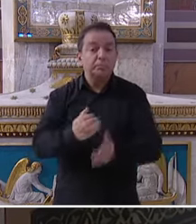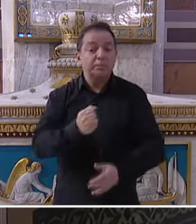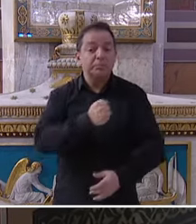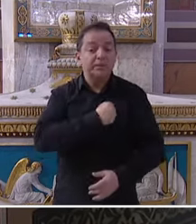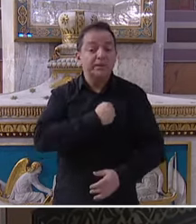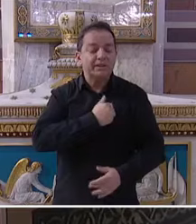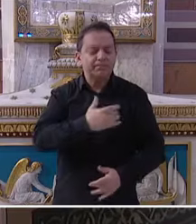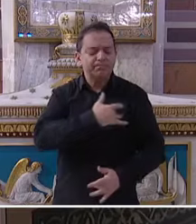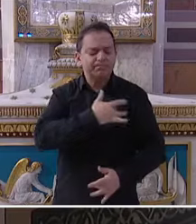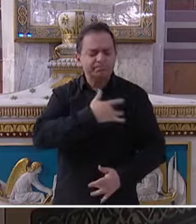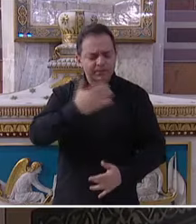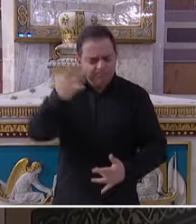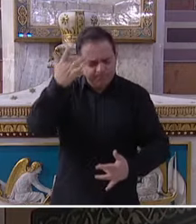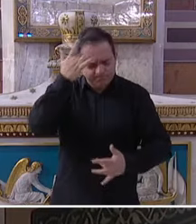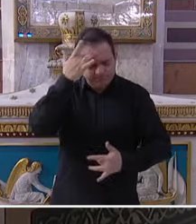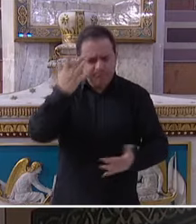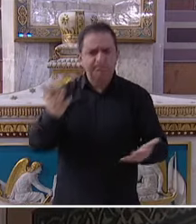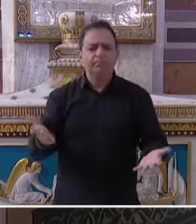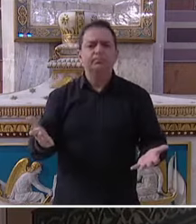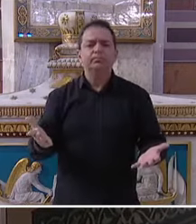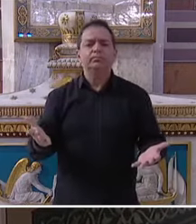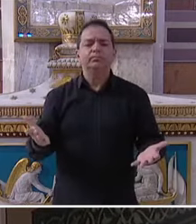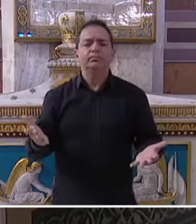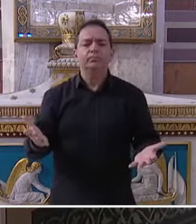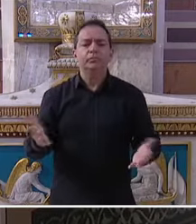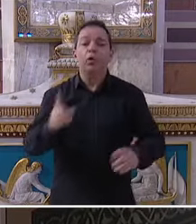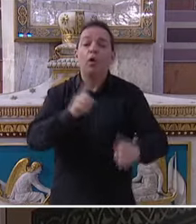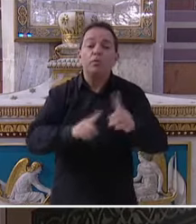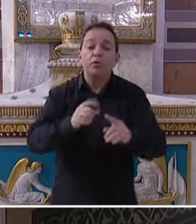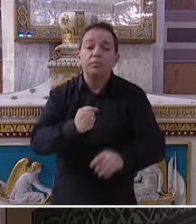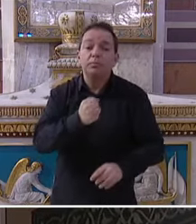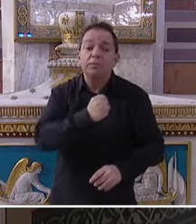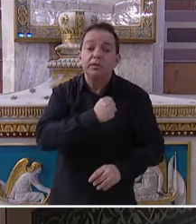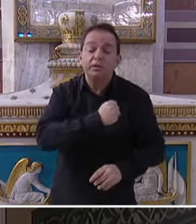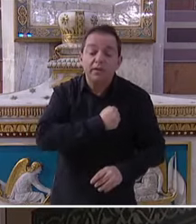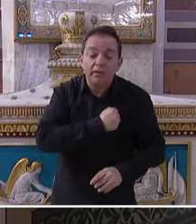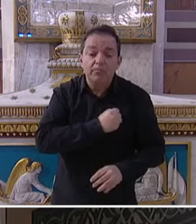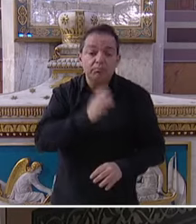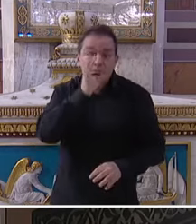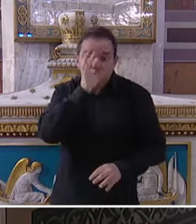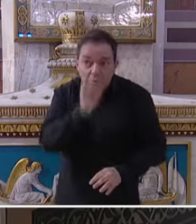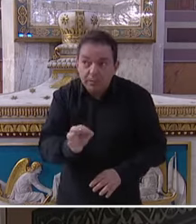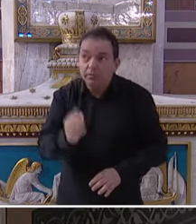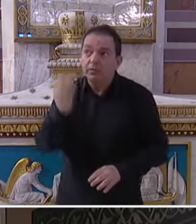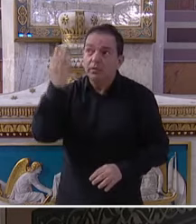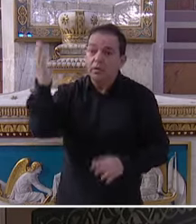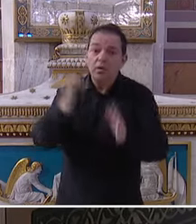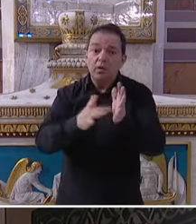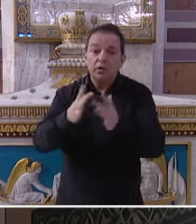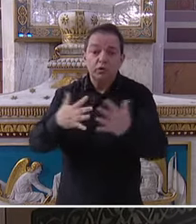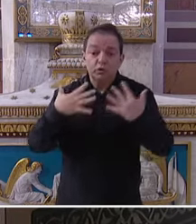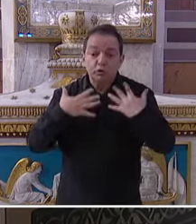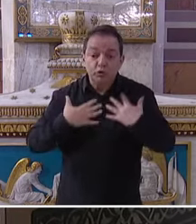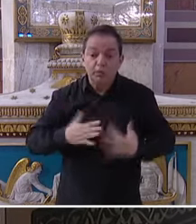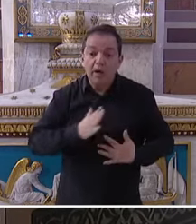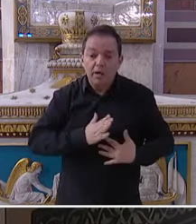ανθρώπων, αυτών που πιστεύουν στην ενανθρώπιση, την